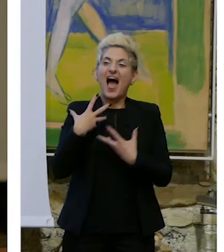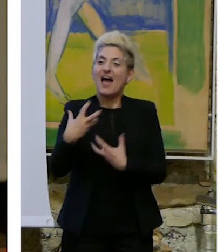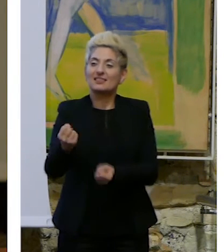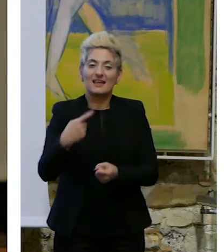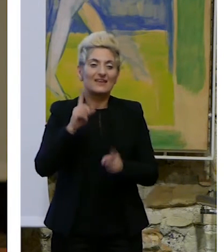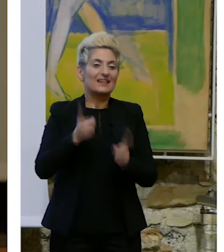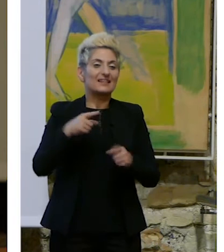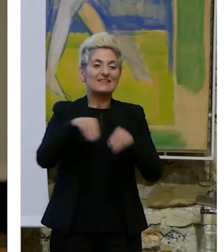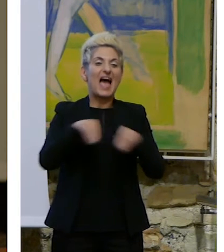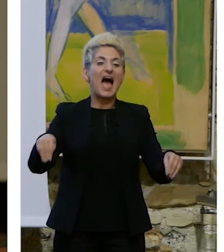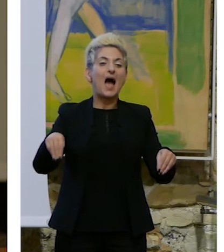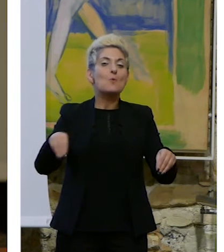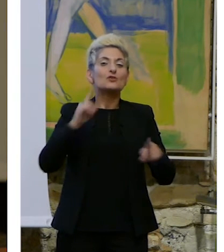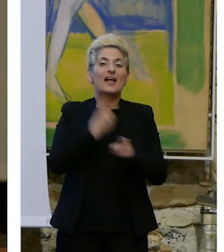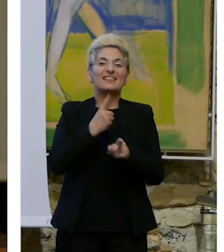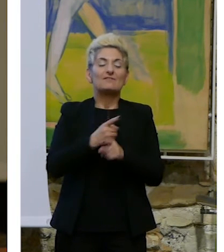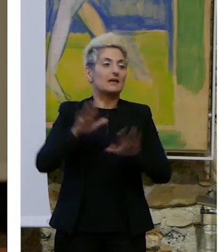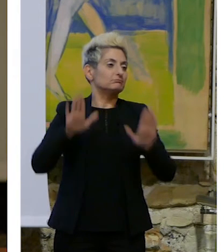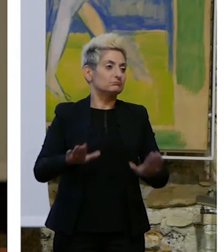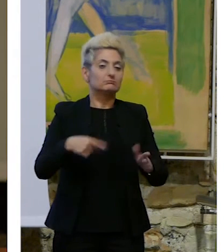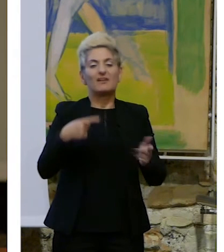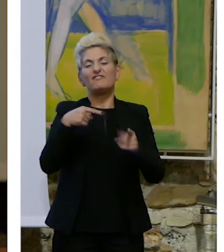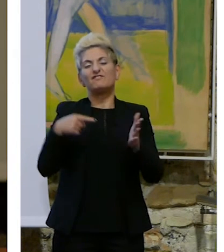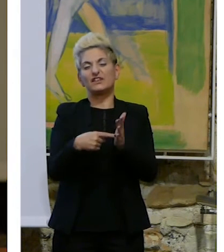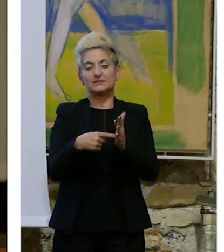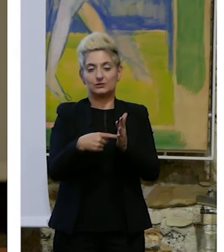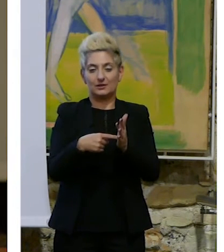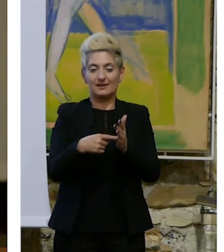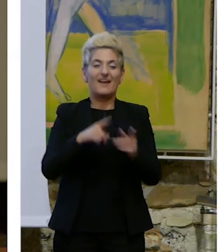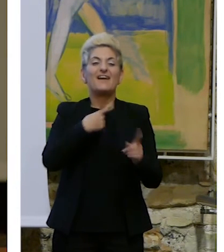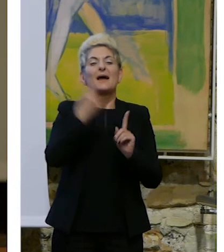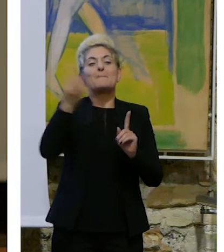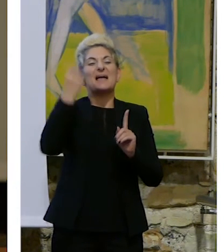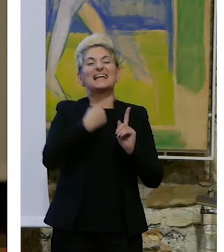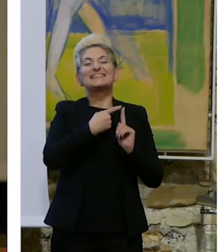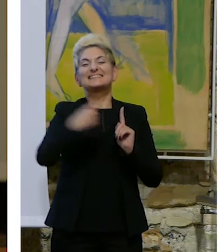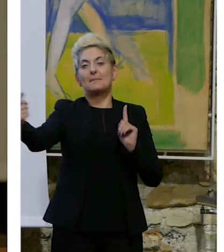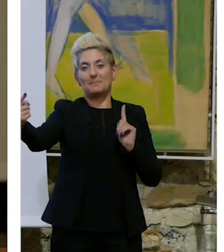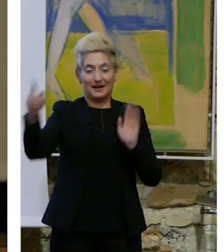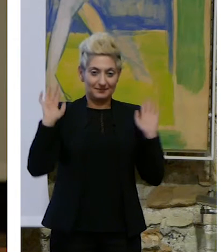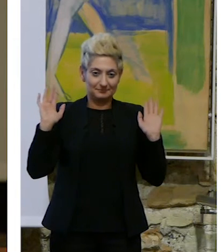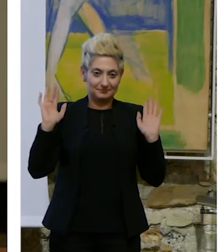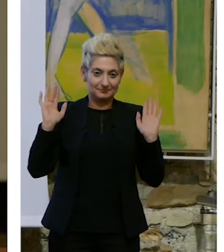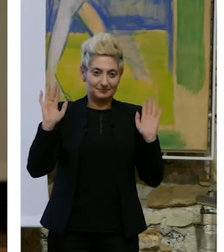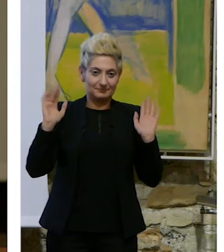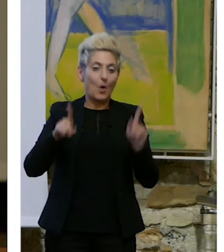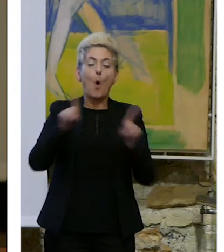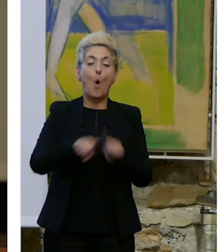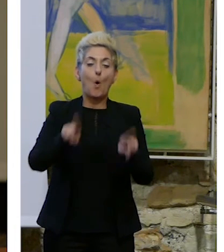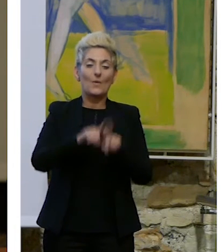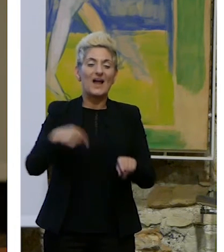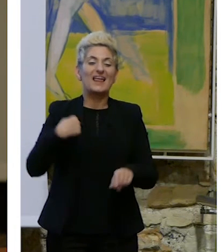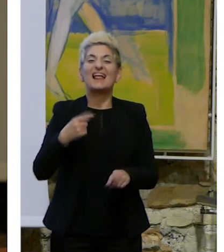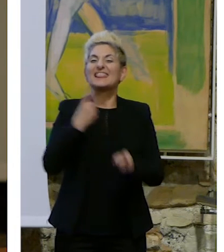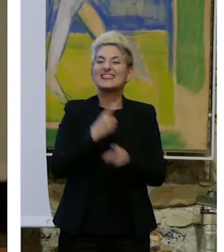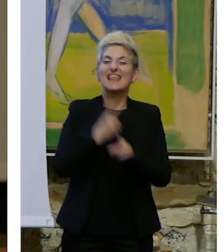che il museo debba essere stabile, forever. Io ogni volta che ci voglio tornare